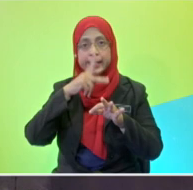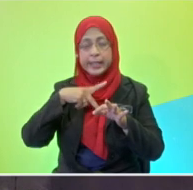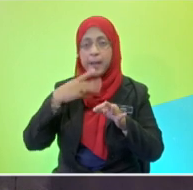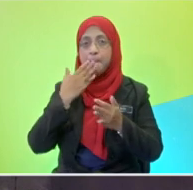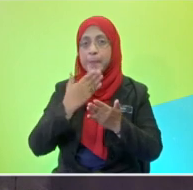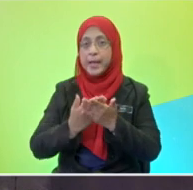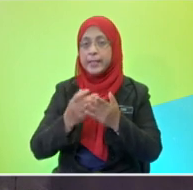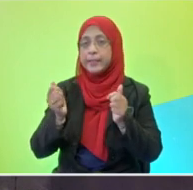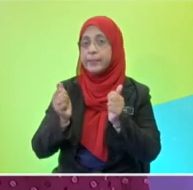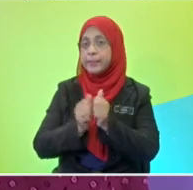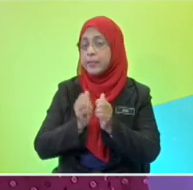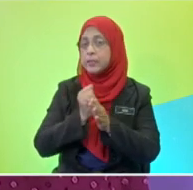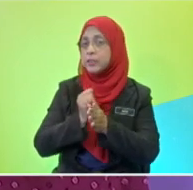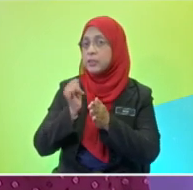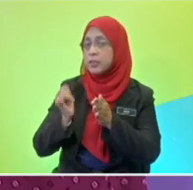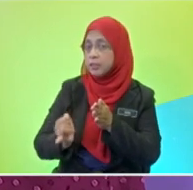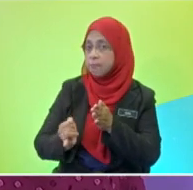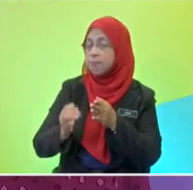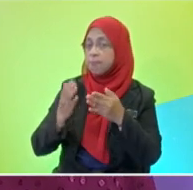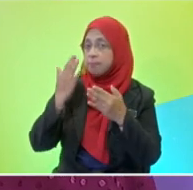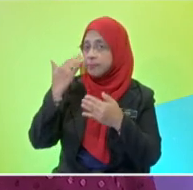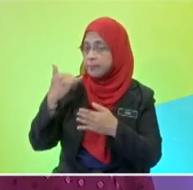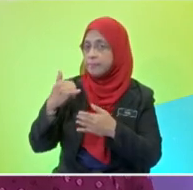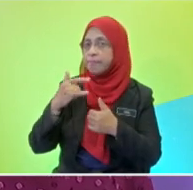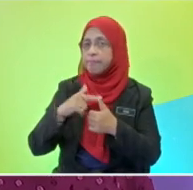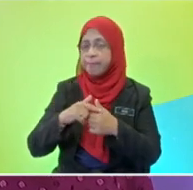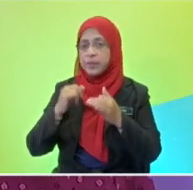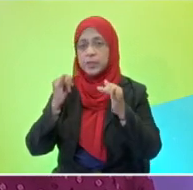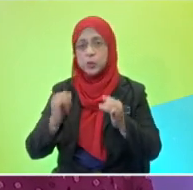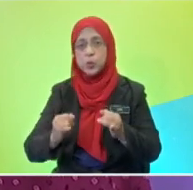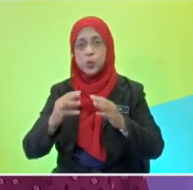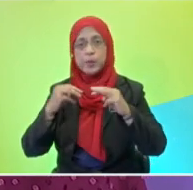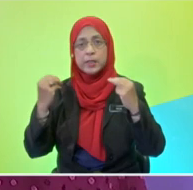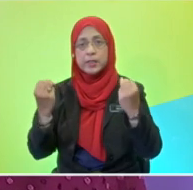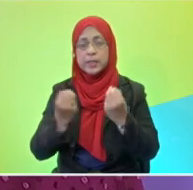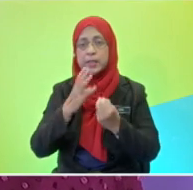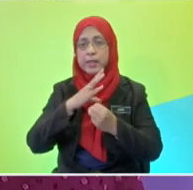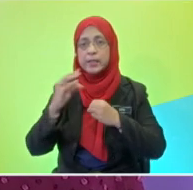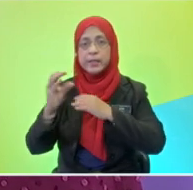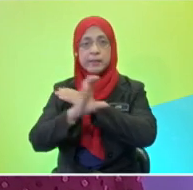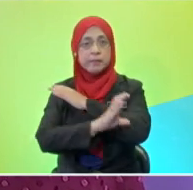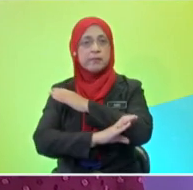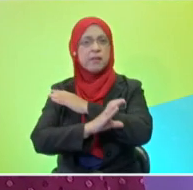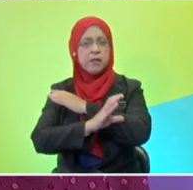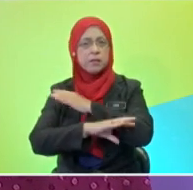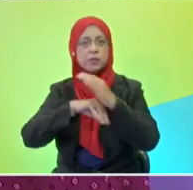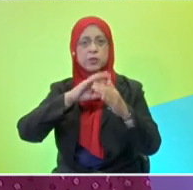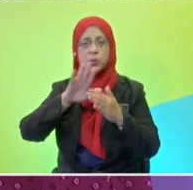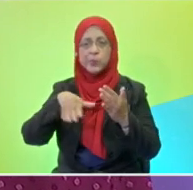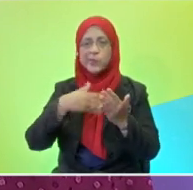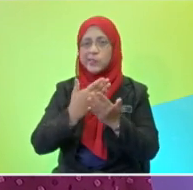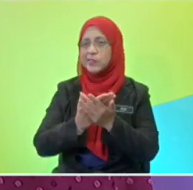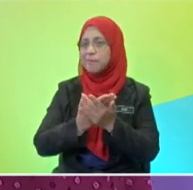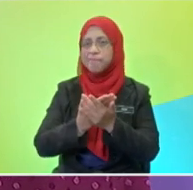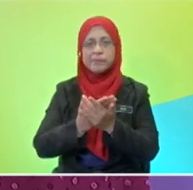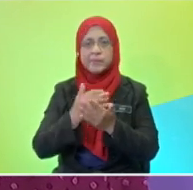atau kepentingan adat bajiran terhadap individu masyarakat dan negara semua pihak ini sangat berkaitan